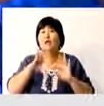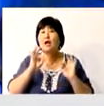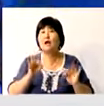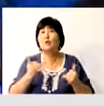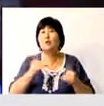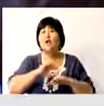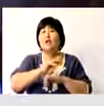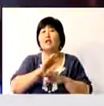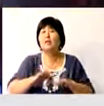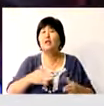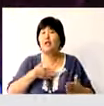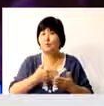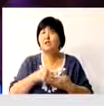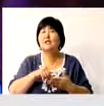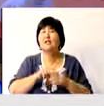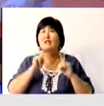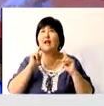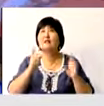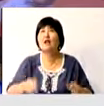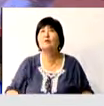ұлықтаған балғындар белсенділік танытты.